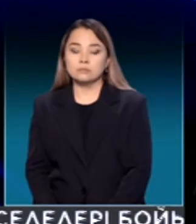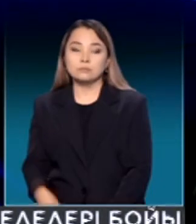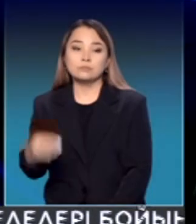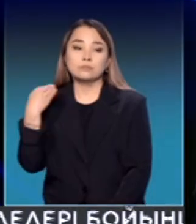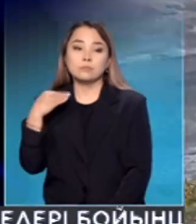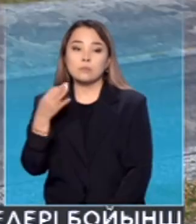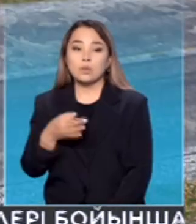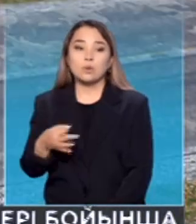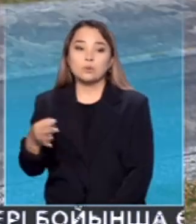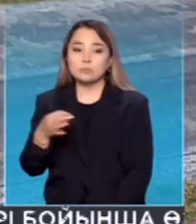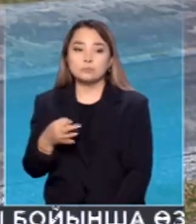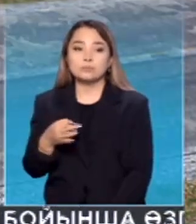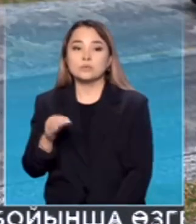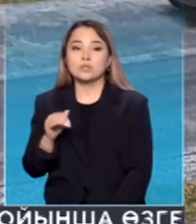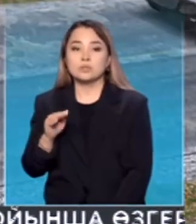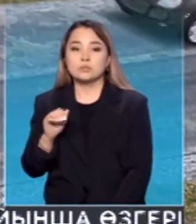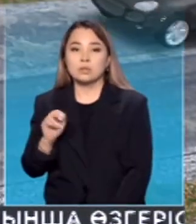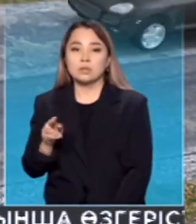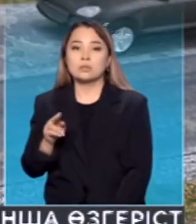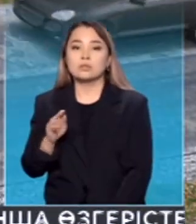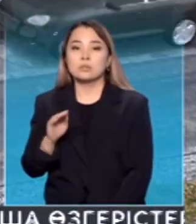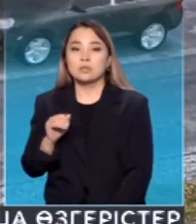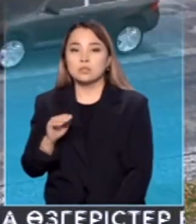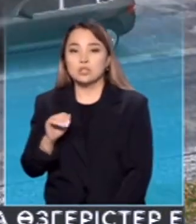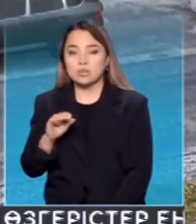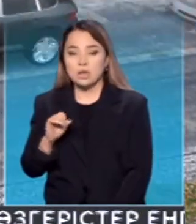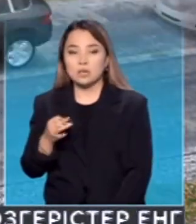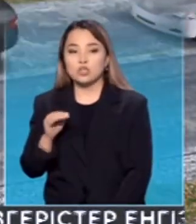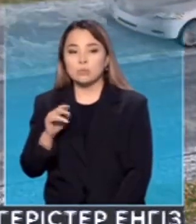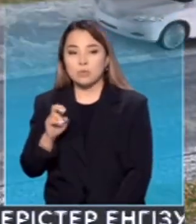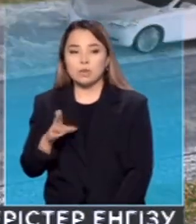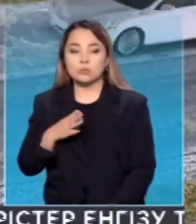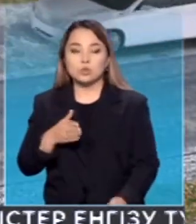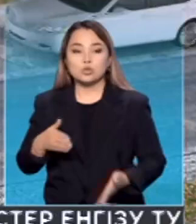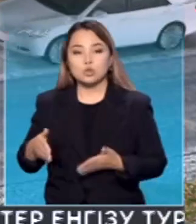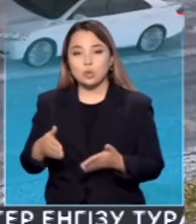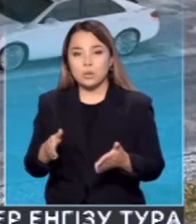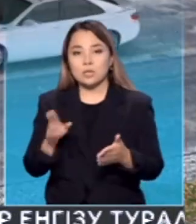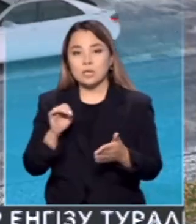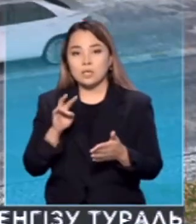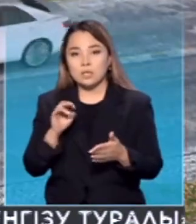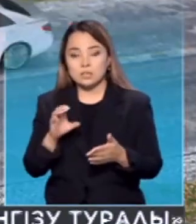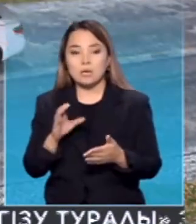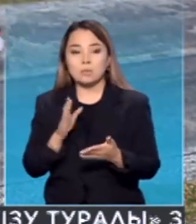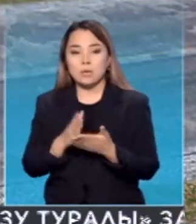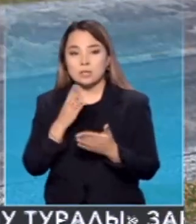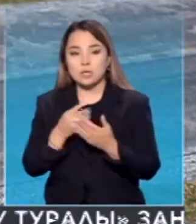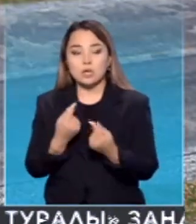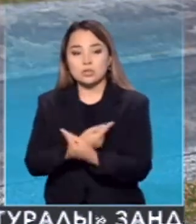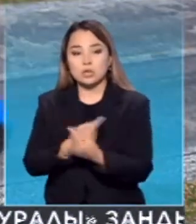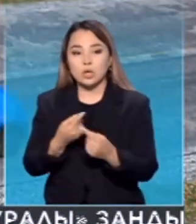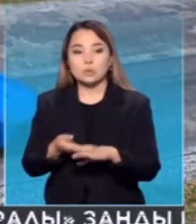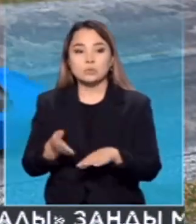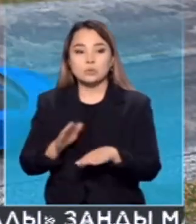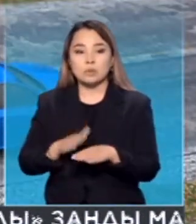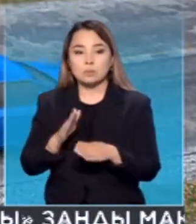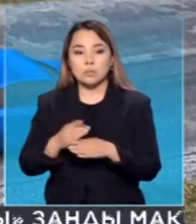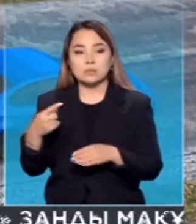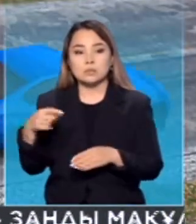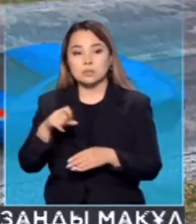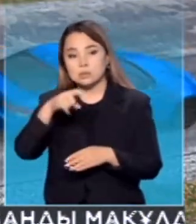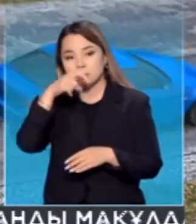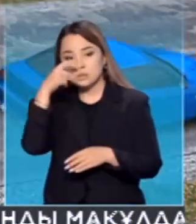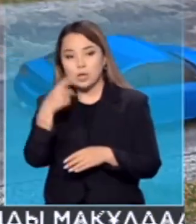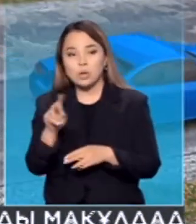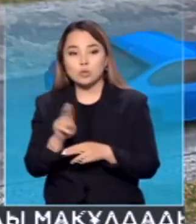Түркістан облысындағы Жызақ, Жетісай, Жібек жолы автожолының келес ауданнан өтетін тұсында қатынас қиындады. Себебі аптап ыстықта